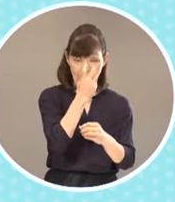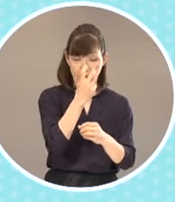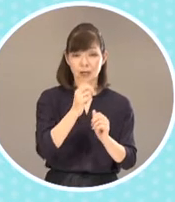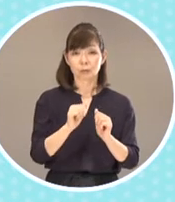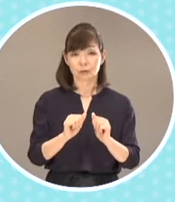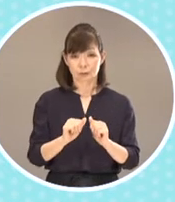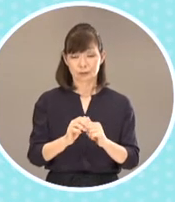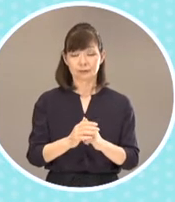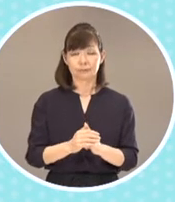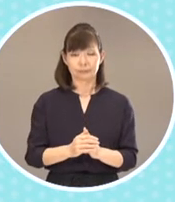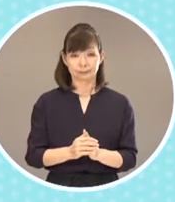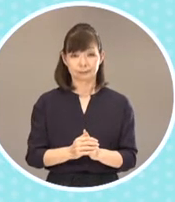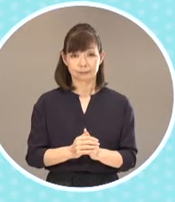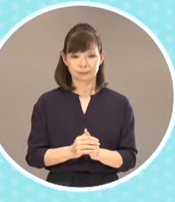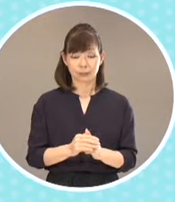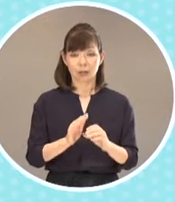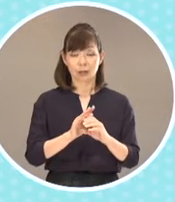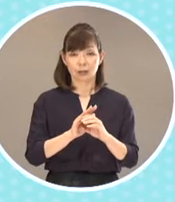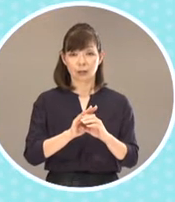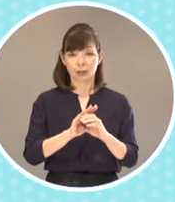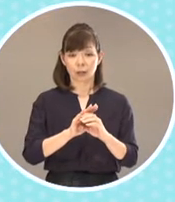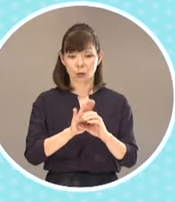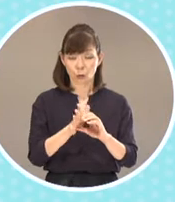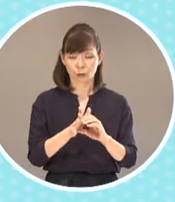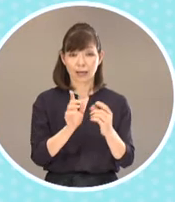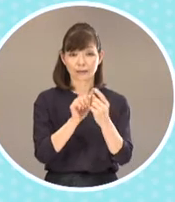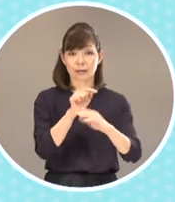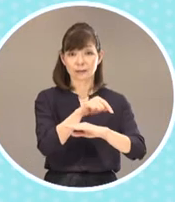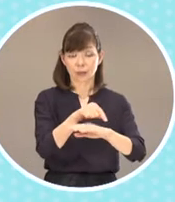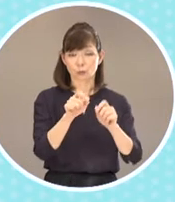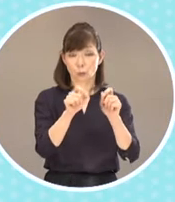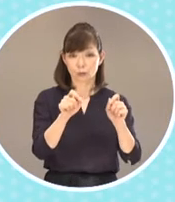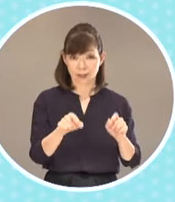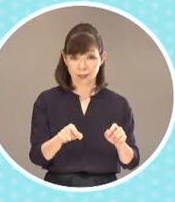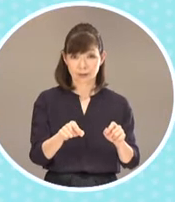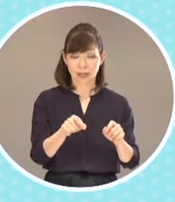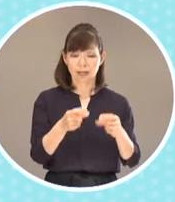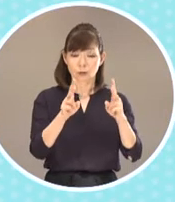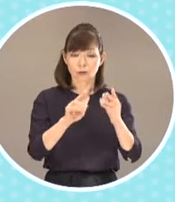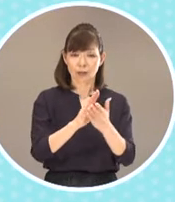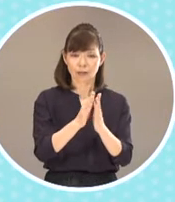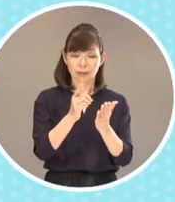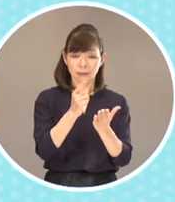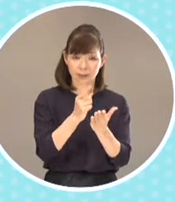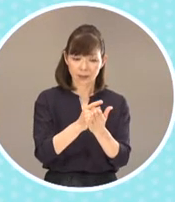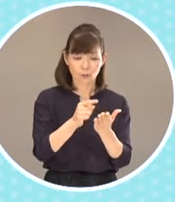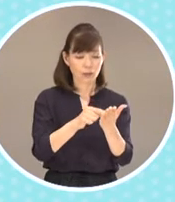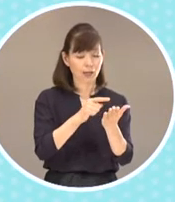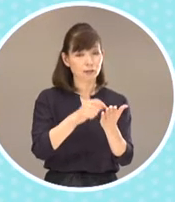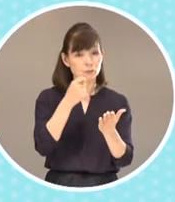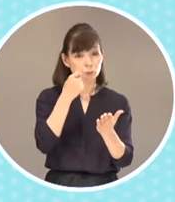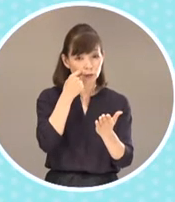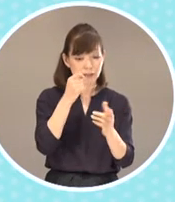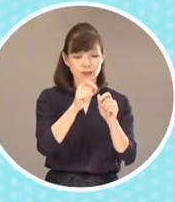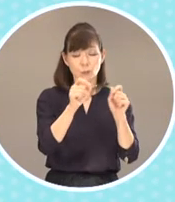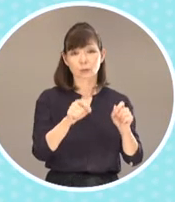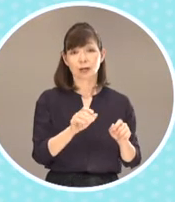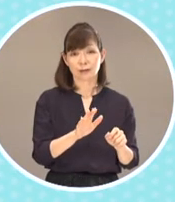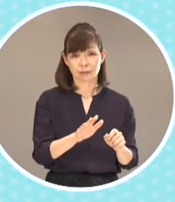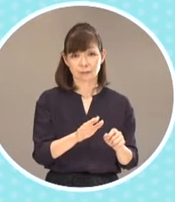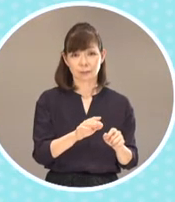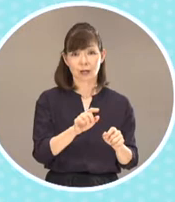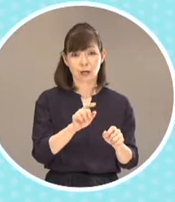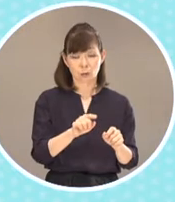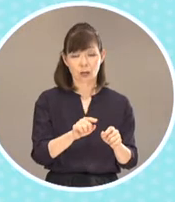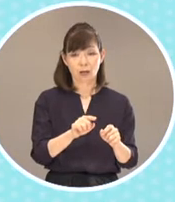それから例えばコロナの対策の問題であるとか、広島県だけではどうしようもない問題というのがありますね。こういったことについてですね、国会